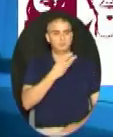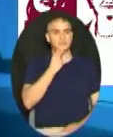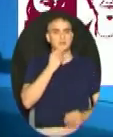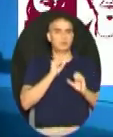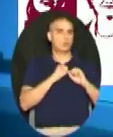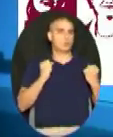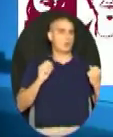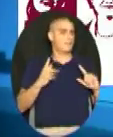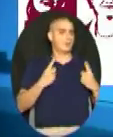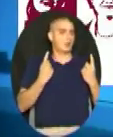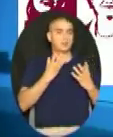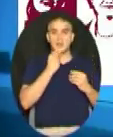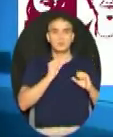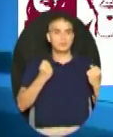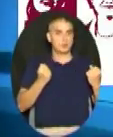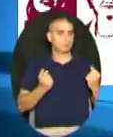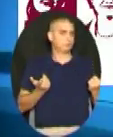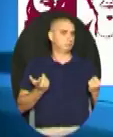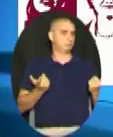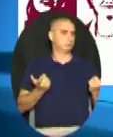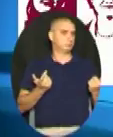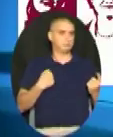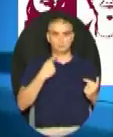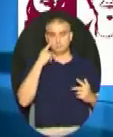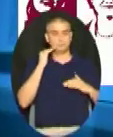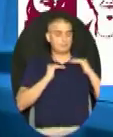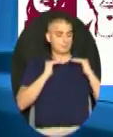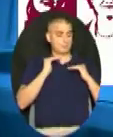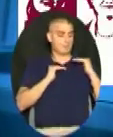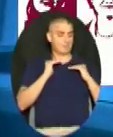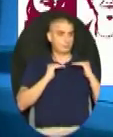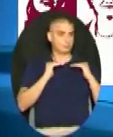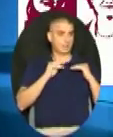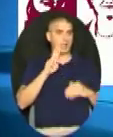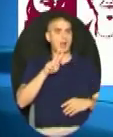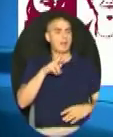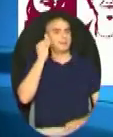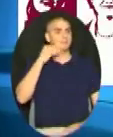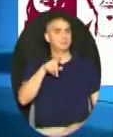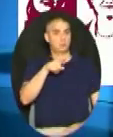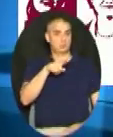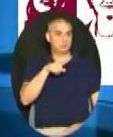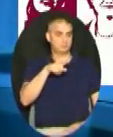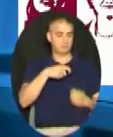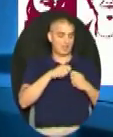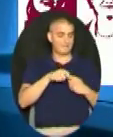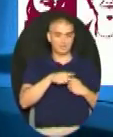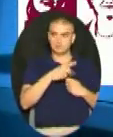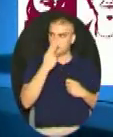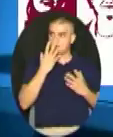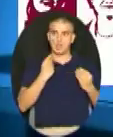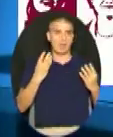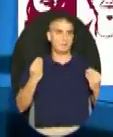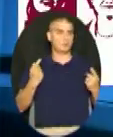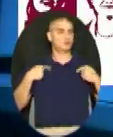התורה. מה קורה עם יהדות התורה? פתאום אנחנו רואים שממוצע, בדיוק, ממוצע של 2,000 אזכורים במושב לחבר כנסת, זה נראה המון.